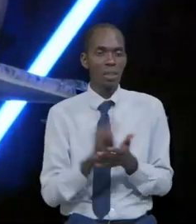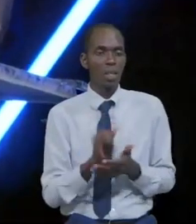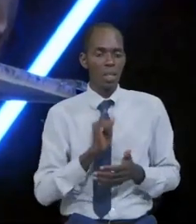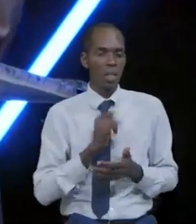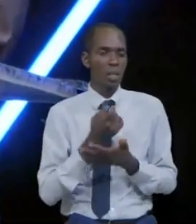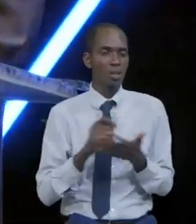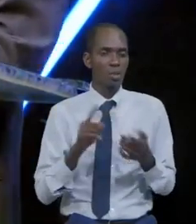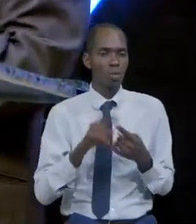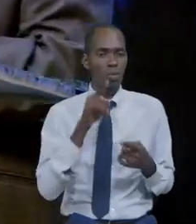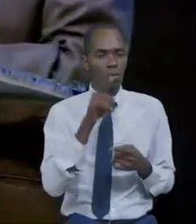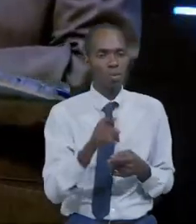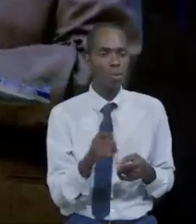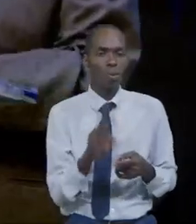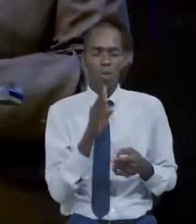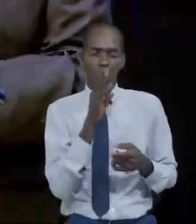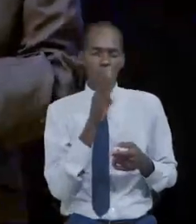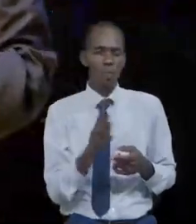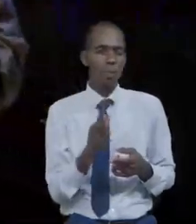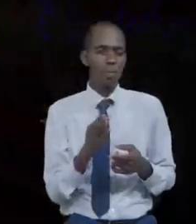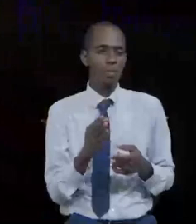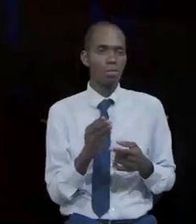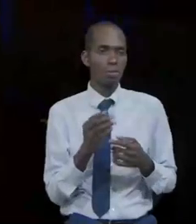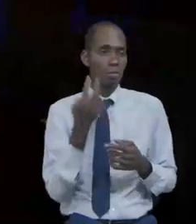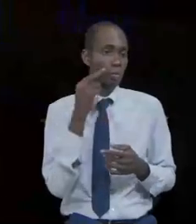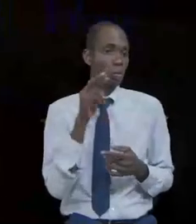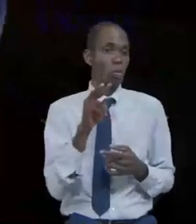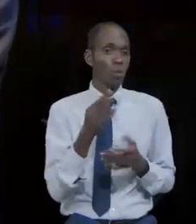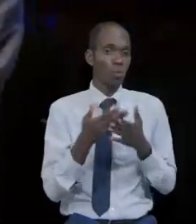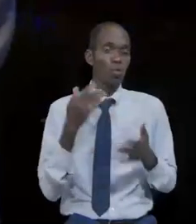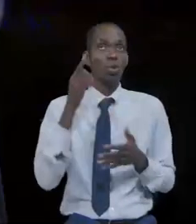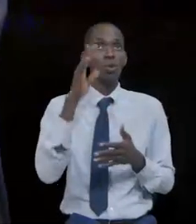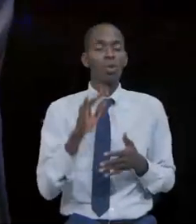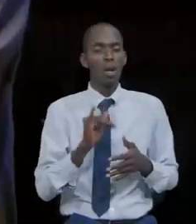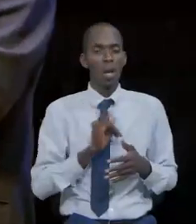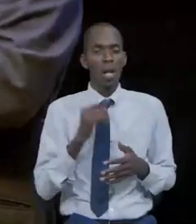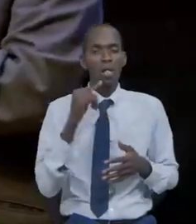veux crier devant Dieu, je ne mens pas. Et le verset 21 nous dit,